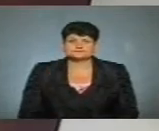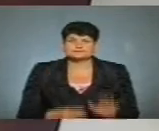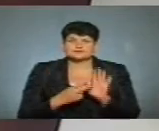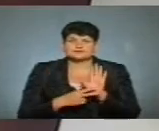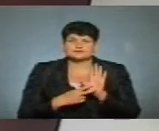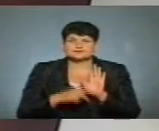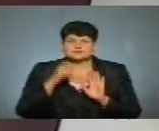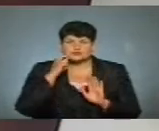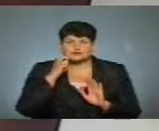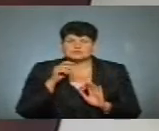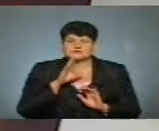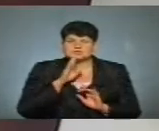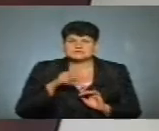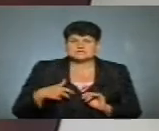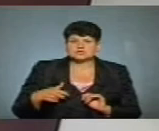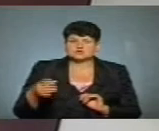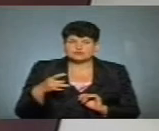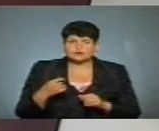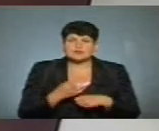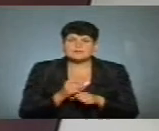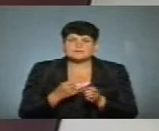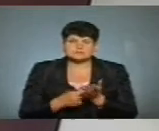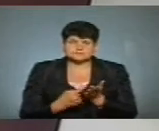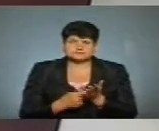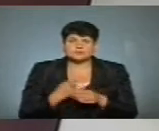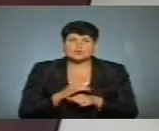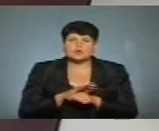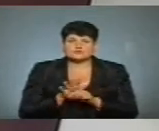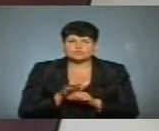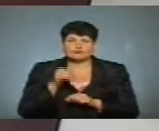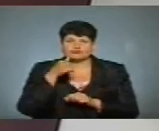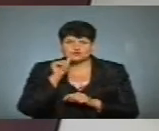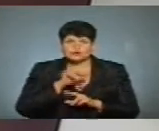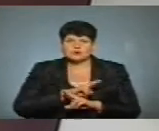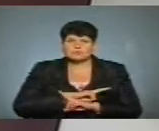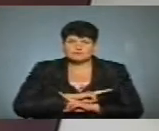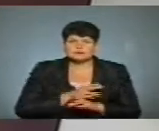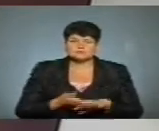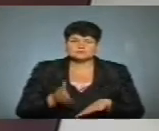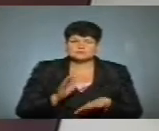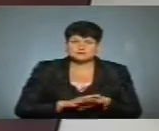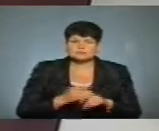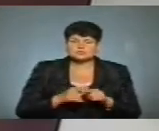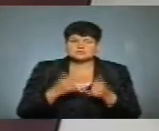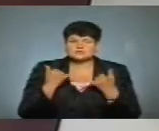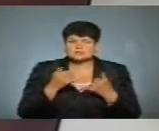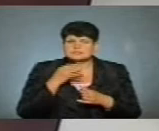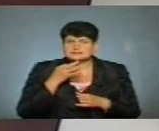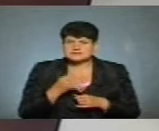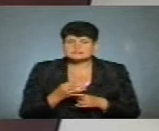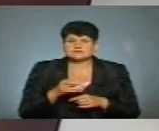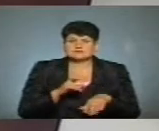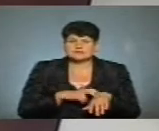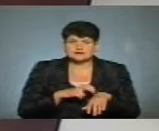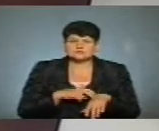70-річна жінка з Заліщицького району, в якої лабораторно підтвердили коронавірус, вчора померла від ускладнень. Про це нам сьогодні повідомив епідеміолог